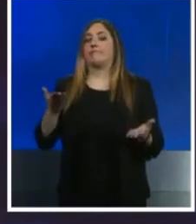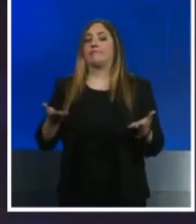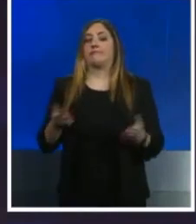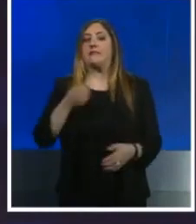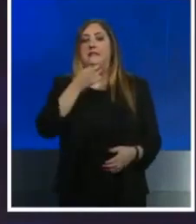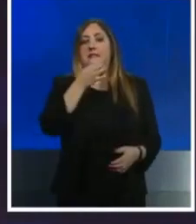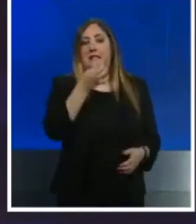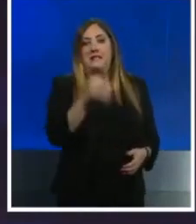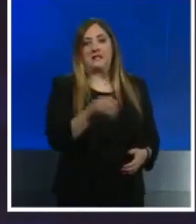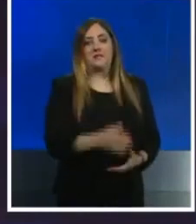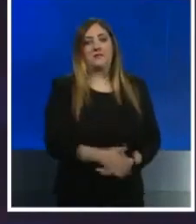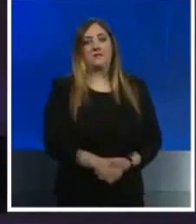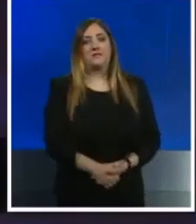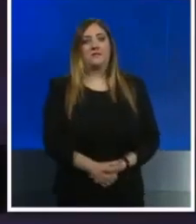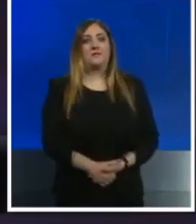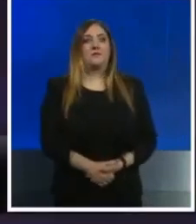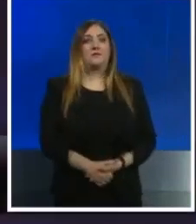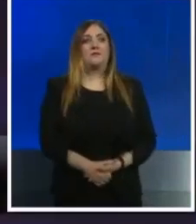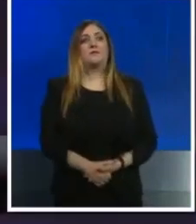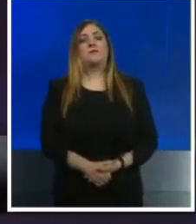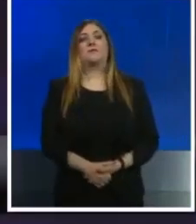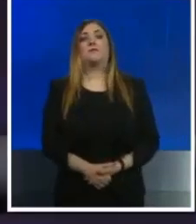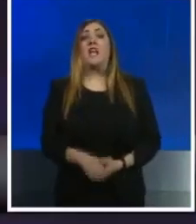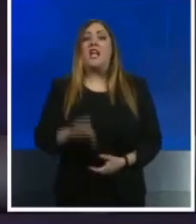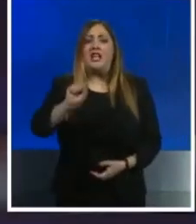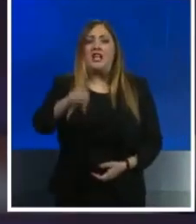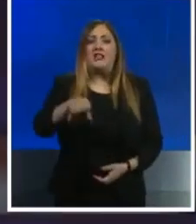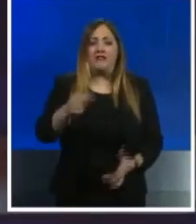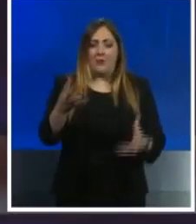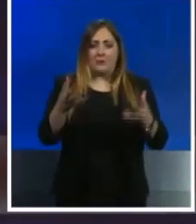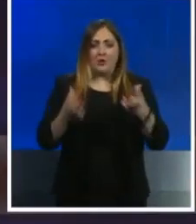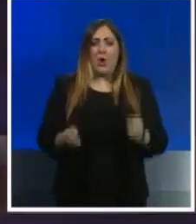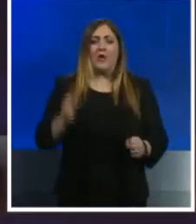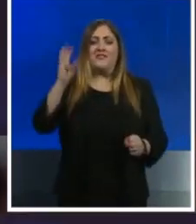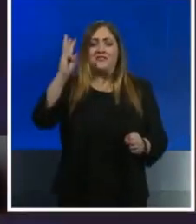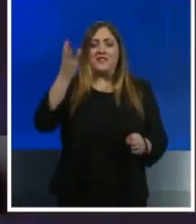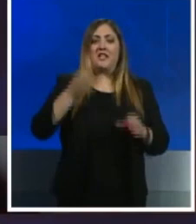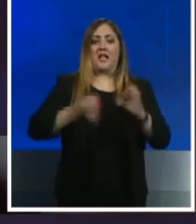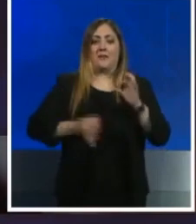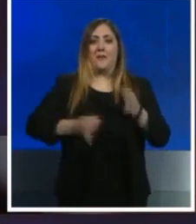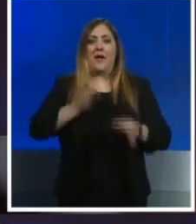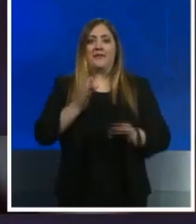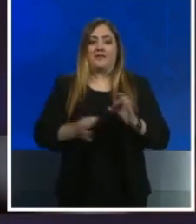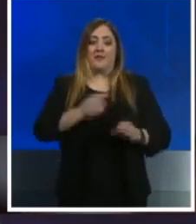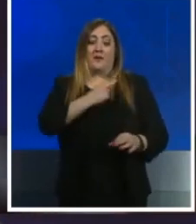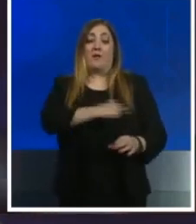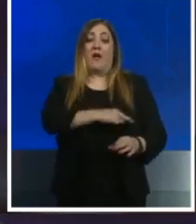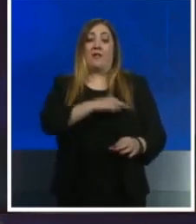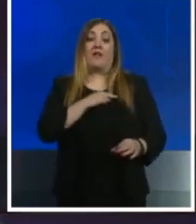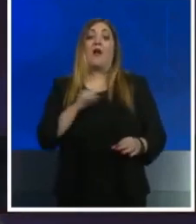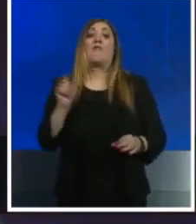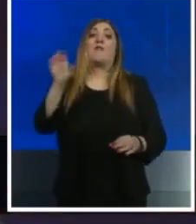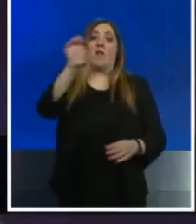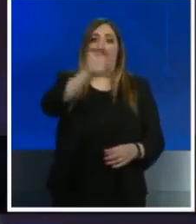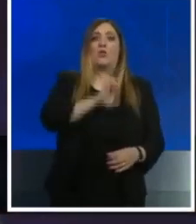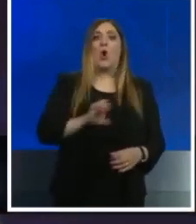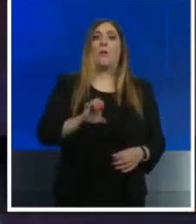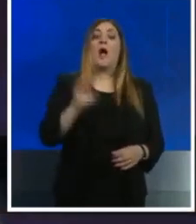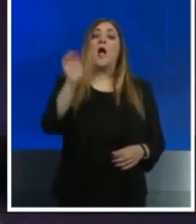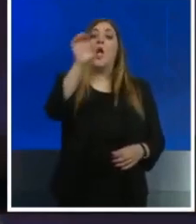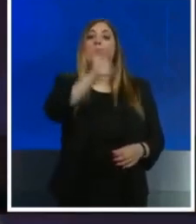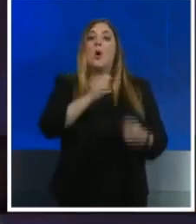Uż għur li jemżon ta' t-t-t-t-t-partit Malti fl-Ewropa. Ewropa differenti